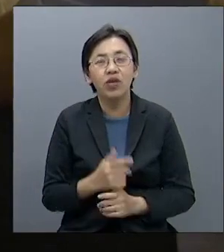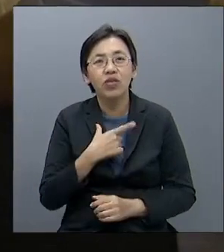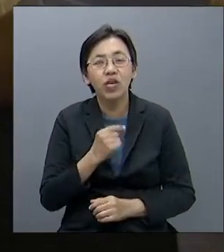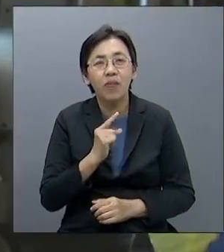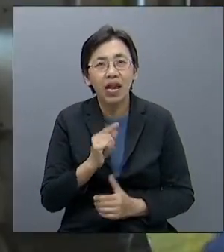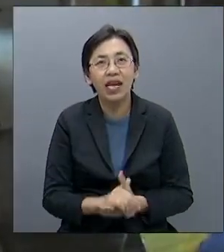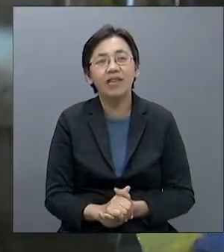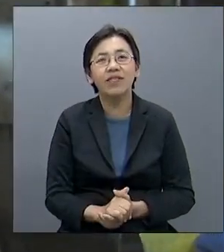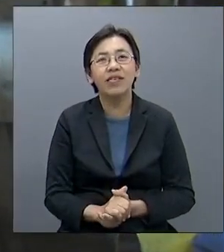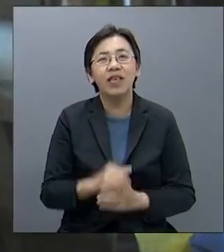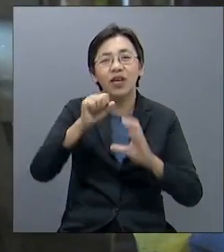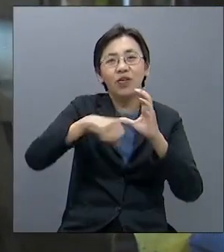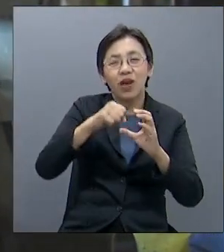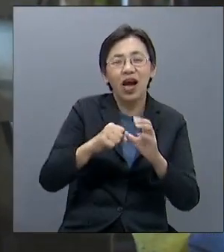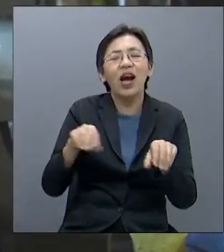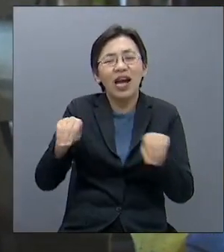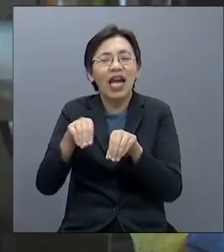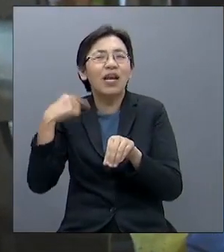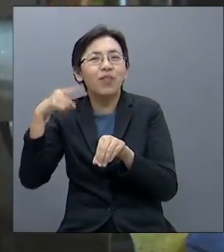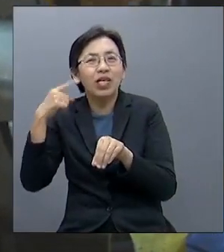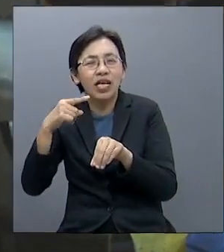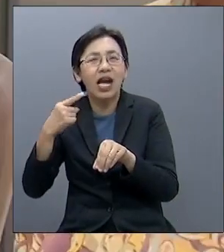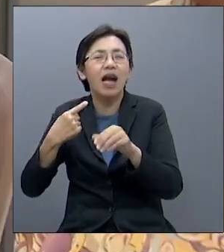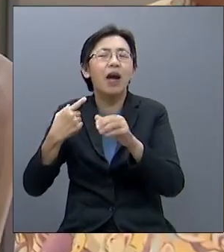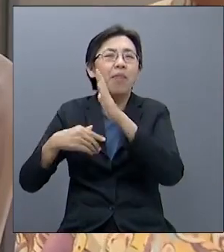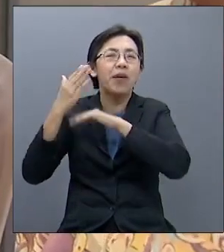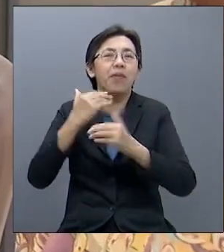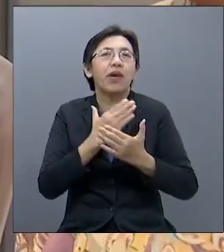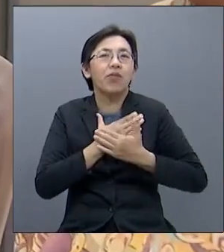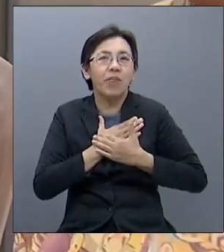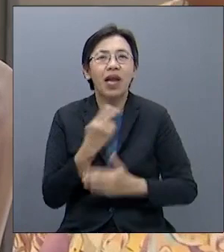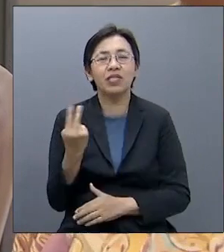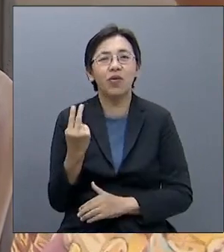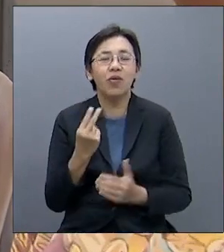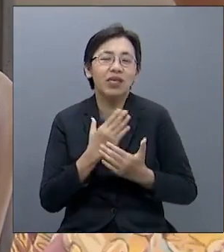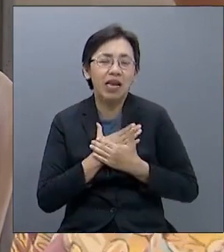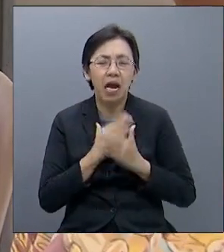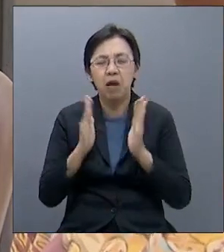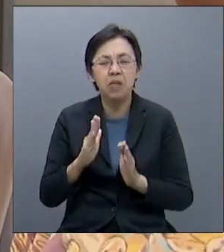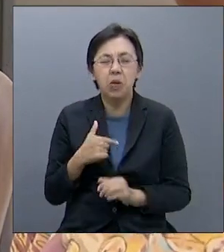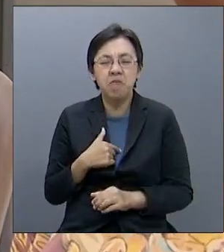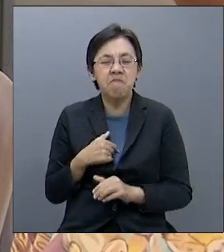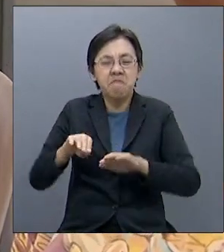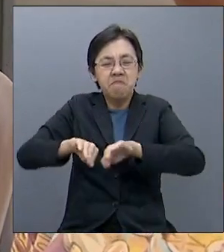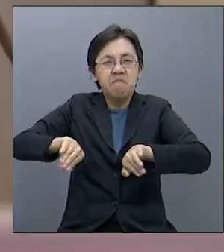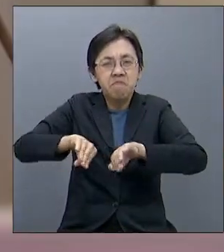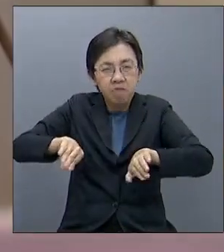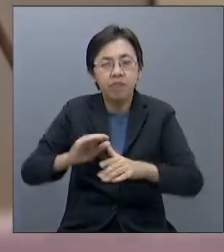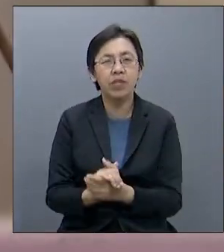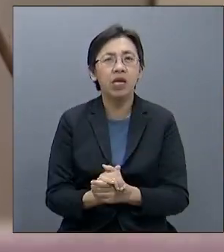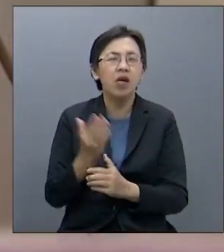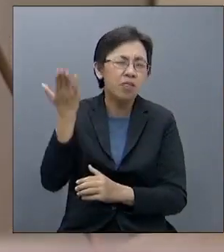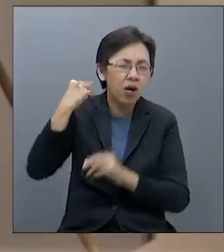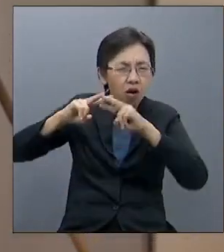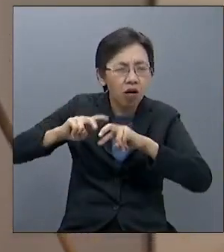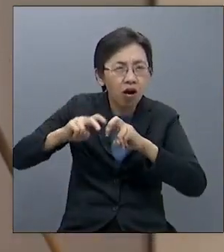างหนังตัวนางอย่างพยอมตามตำนานรักของนายแกกับพยอมที่ถูกกีดกันซึ่งหากย้อนสืบค้นต้นทางถึงตัวหนัง